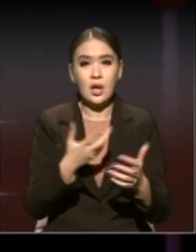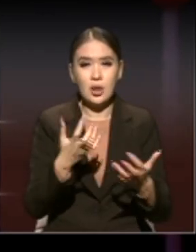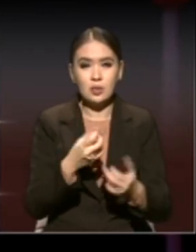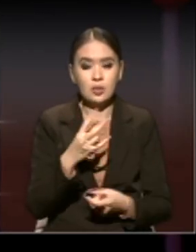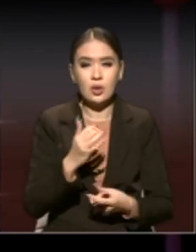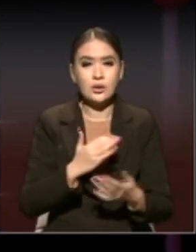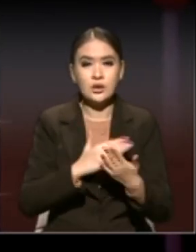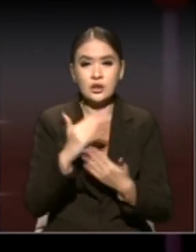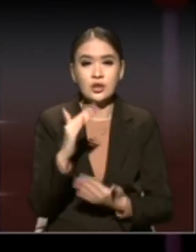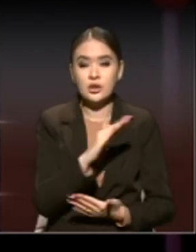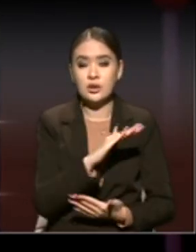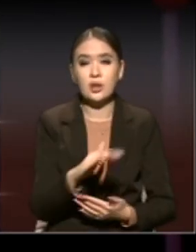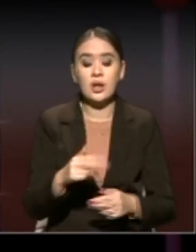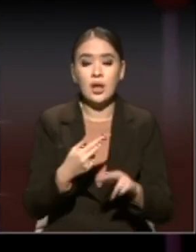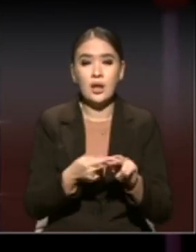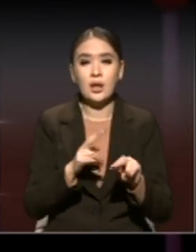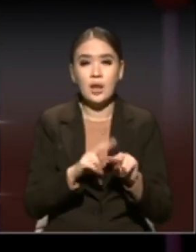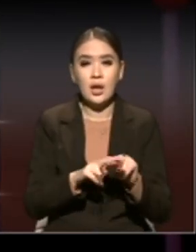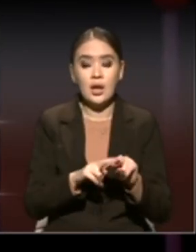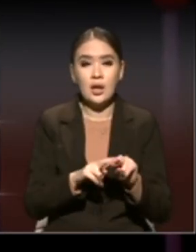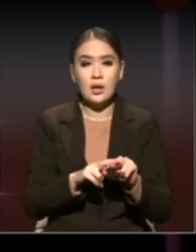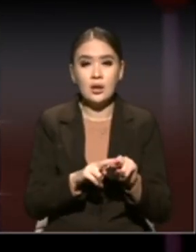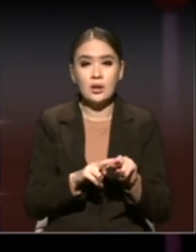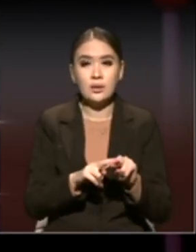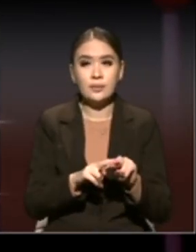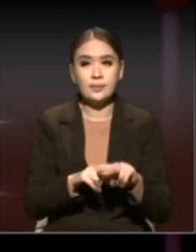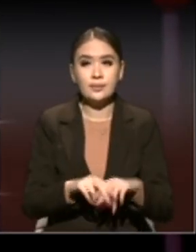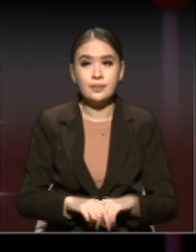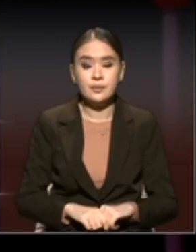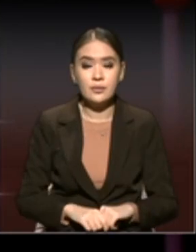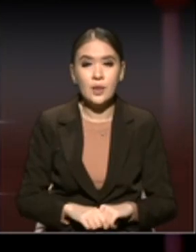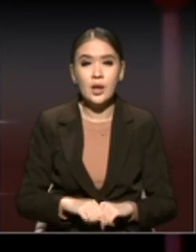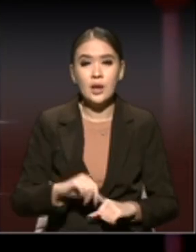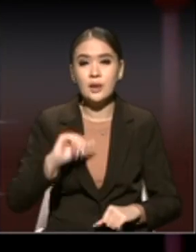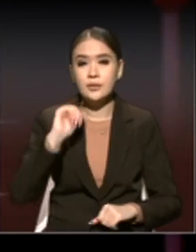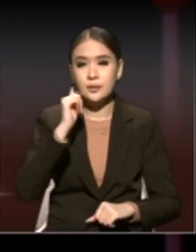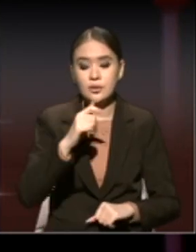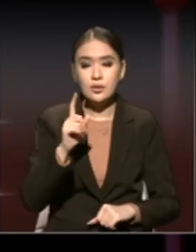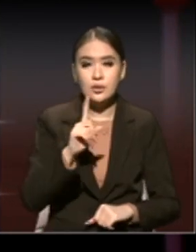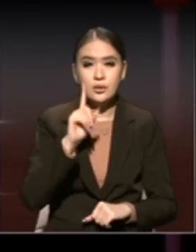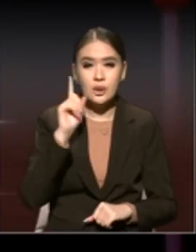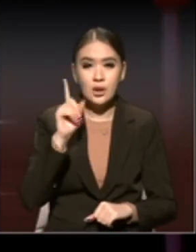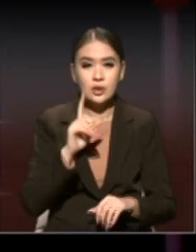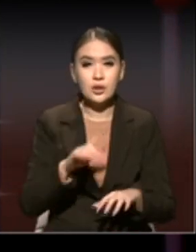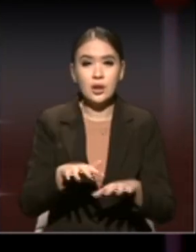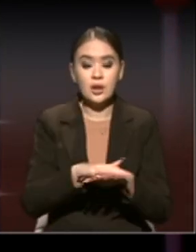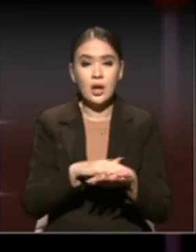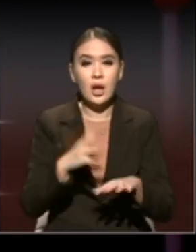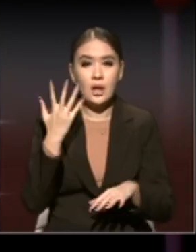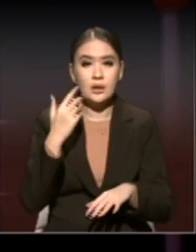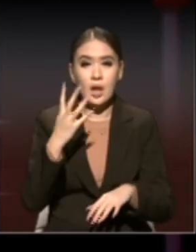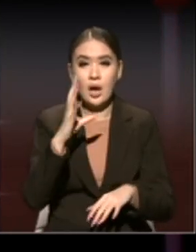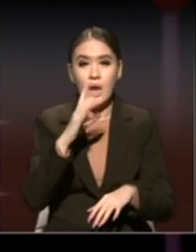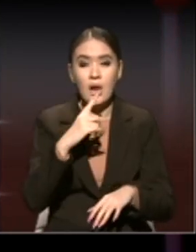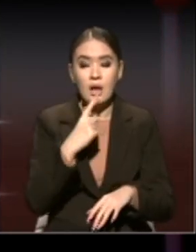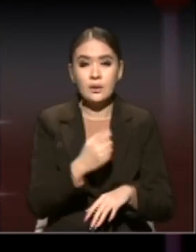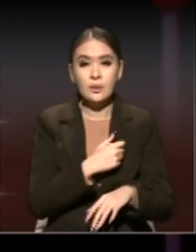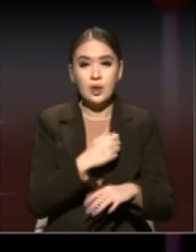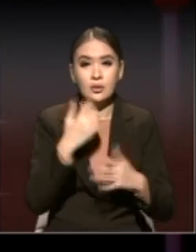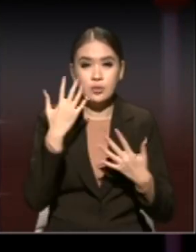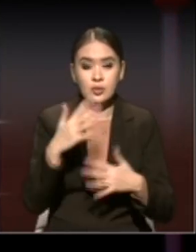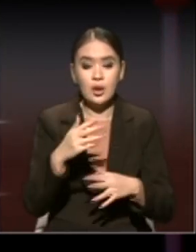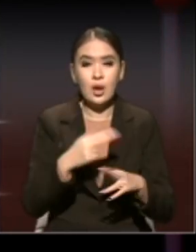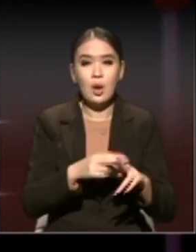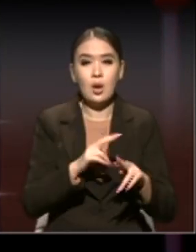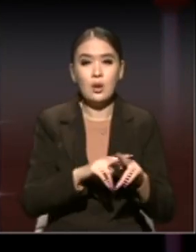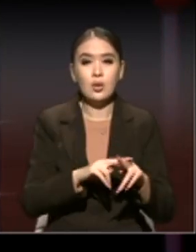негізі. Бұл тағы да бір сондай бір жақсы мүмкіндік. Ертең ол жастар армияда жүрген кезде мысалға офицер болып,